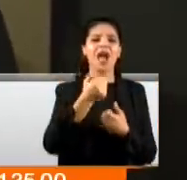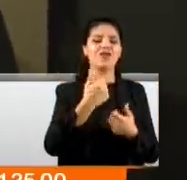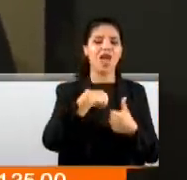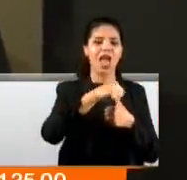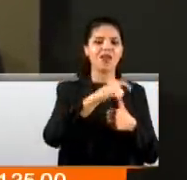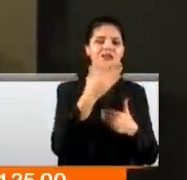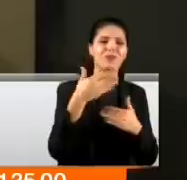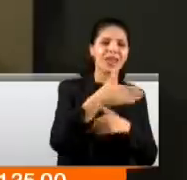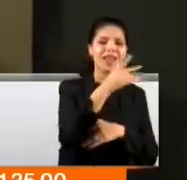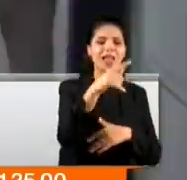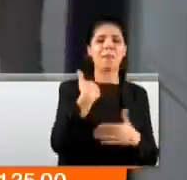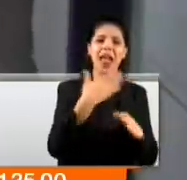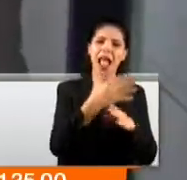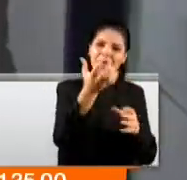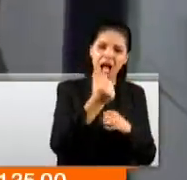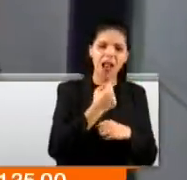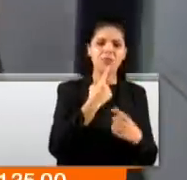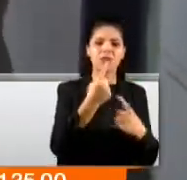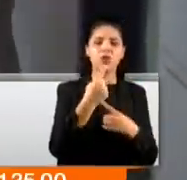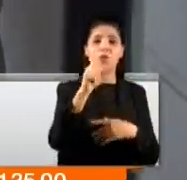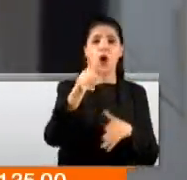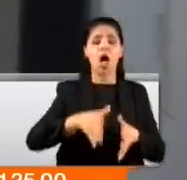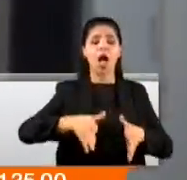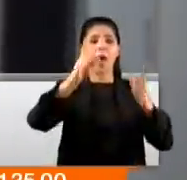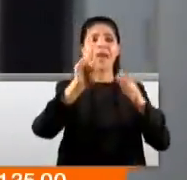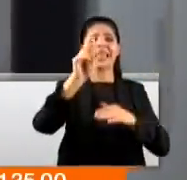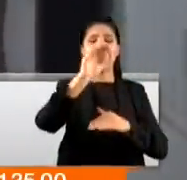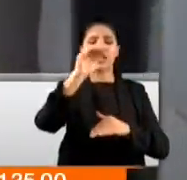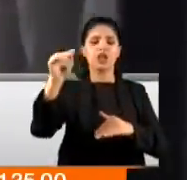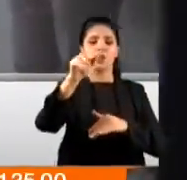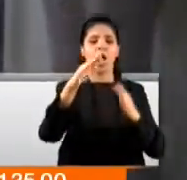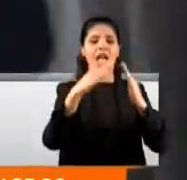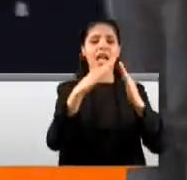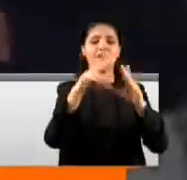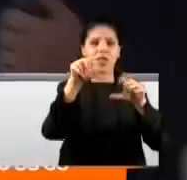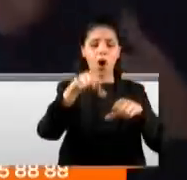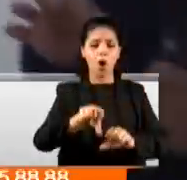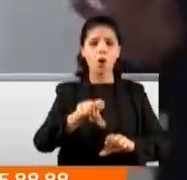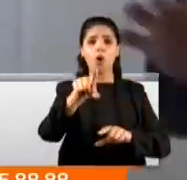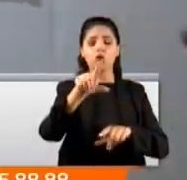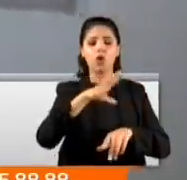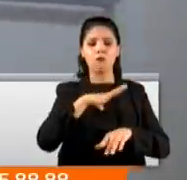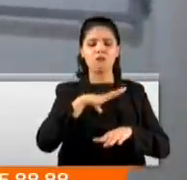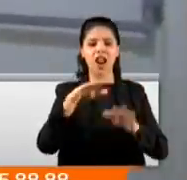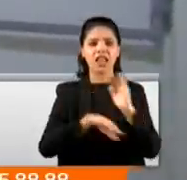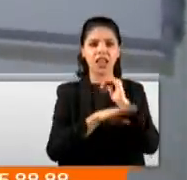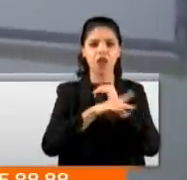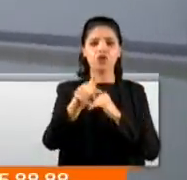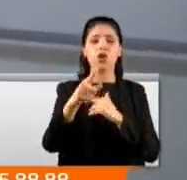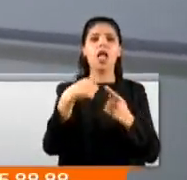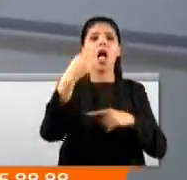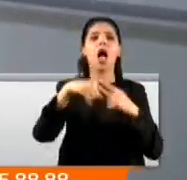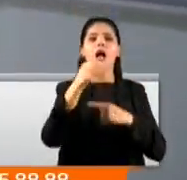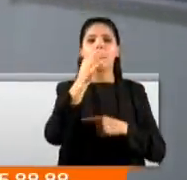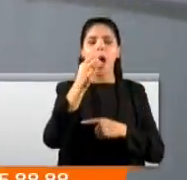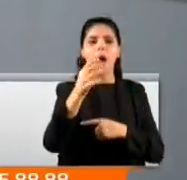bana da ekmek alır mısınız diye. Yaşlı kadın bu apartmanın 7. katında işte bu dairede oturuyordu. Yakınları kendisinden bir süre haber alamayınca işte